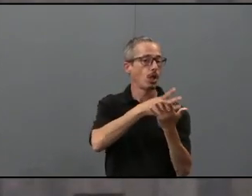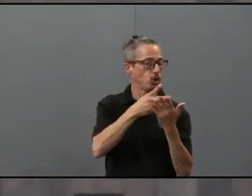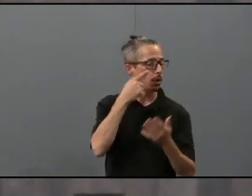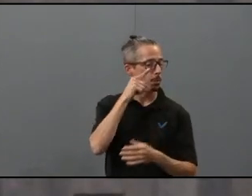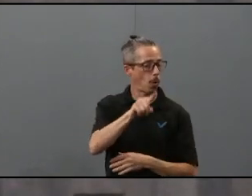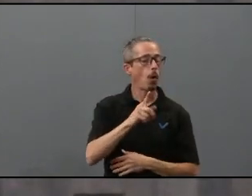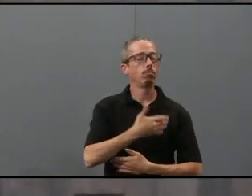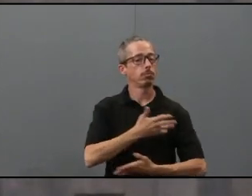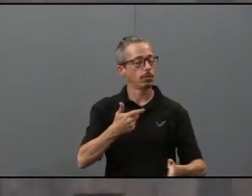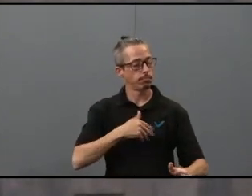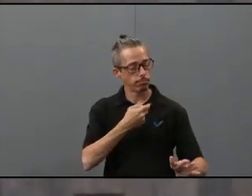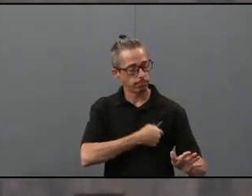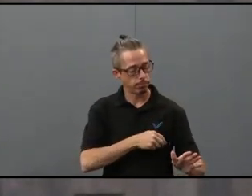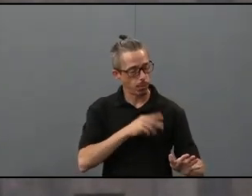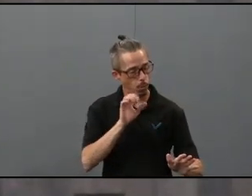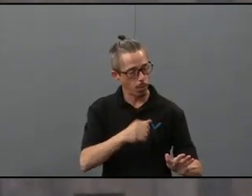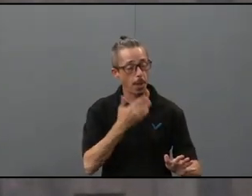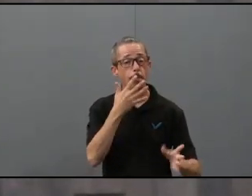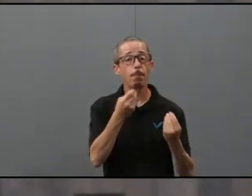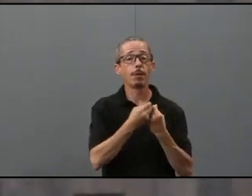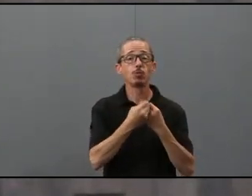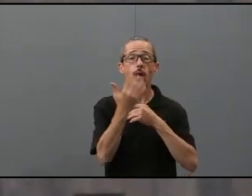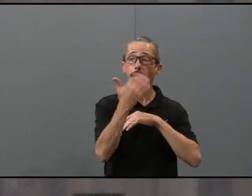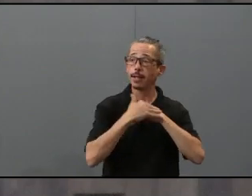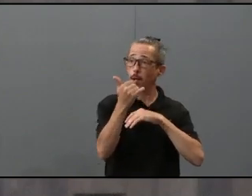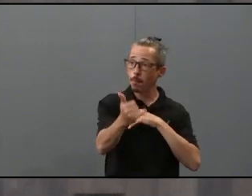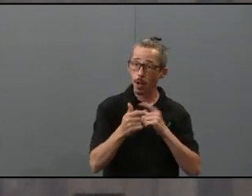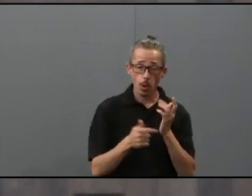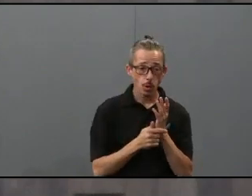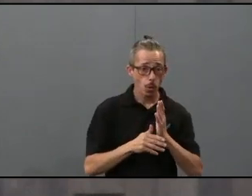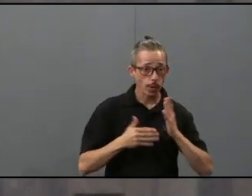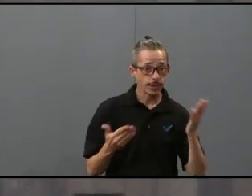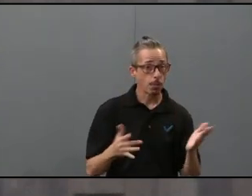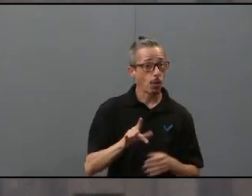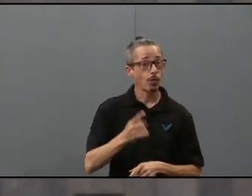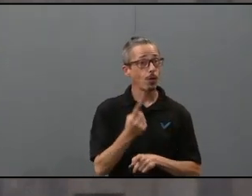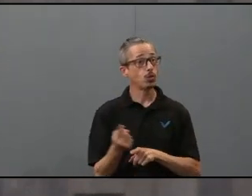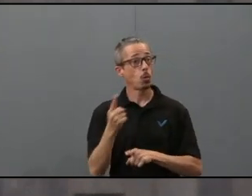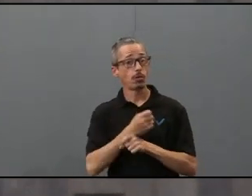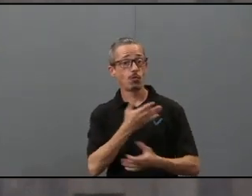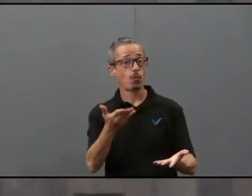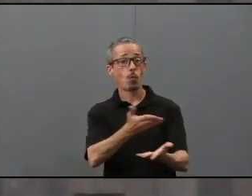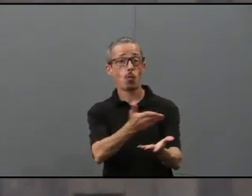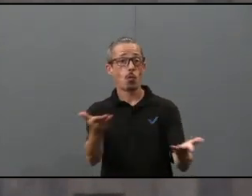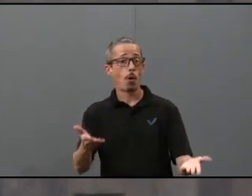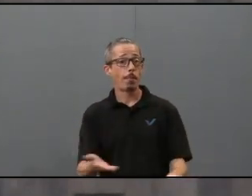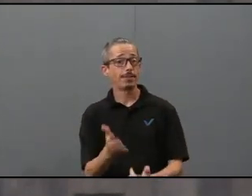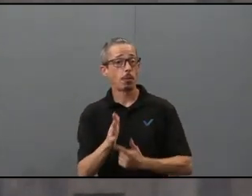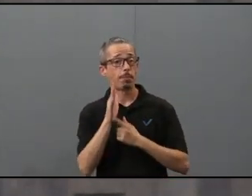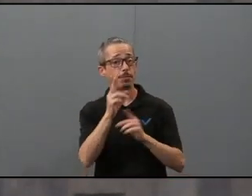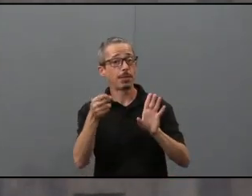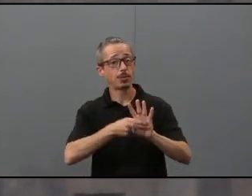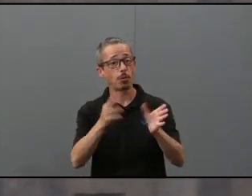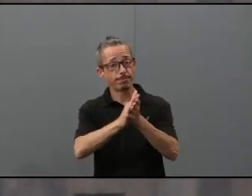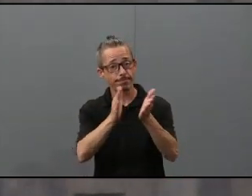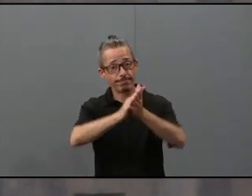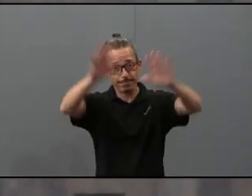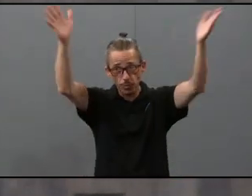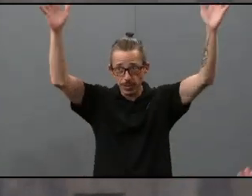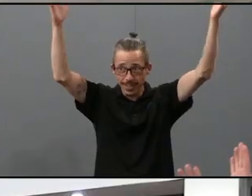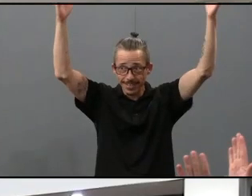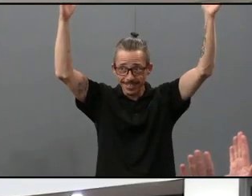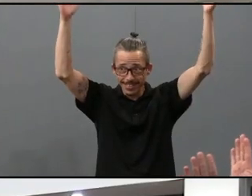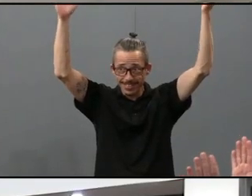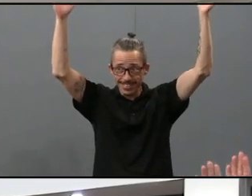tiens à sincèrement vous remercier de nous avoir interpellé sur ce dossier on a'urait pas découvert cette journée sans votre présentation alors un immense